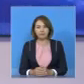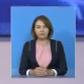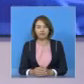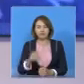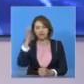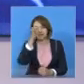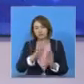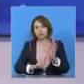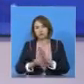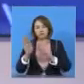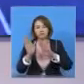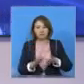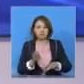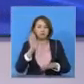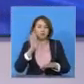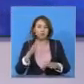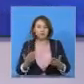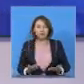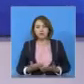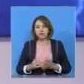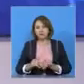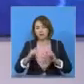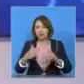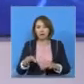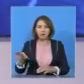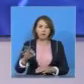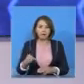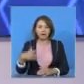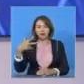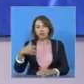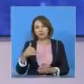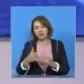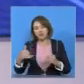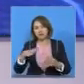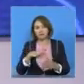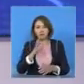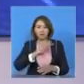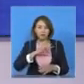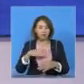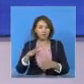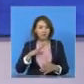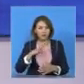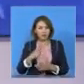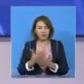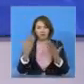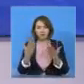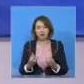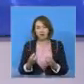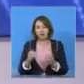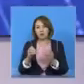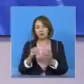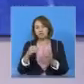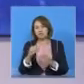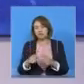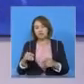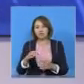Жыл өткен сайын өңірде суармалы жер көлемі артып келеді. Облыс бойынша 30 мың гектар жер тиімді игеріліп жатыр. Биыл тағы 10,5 мың